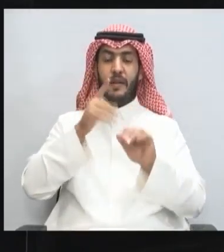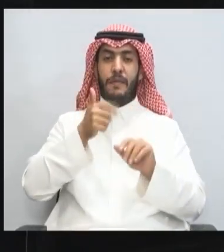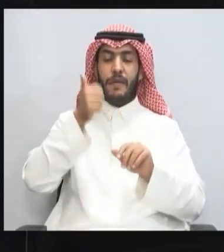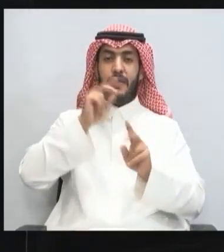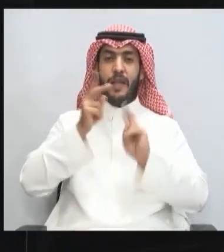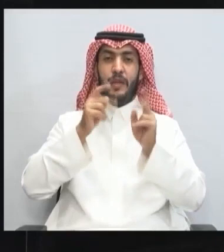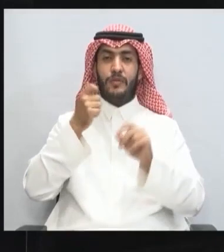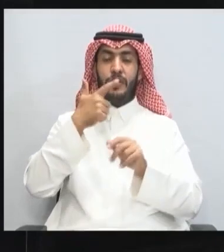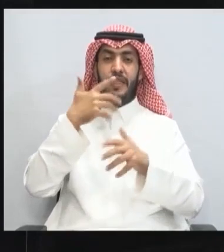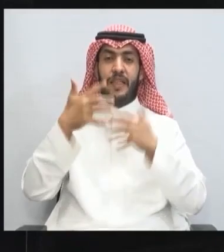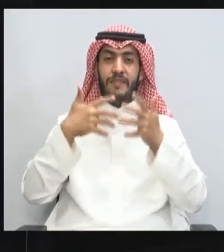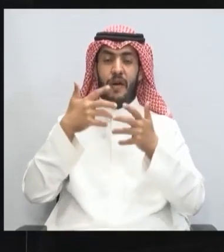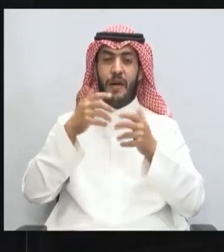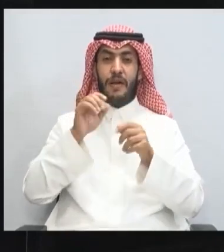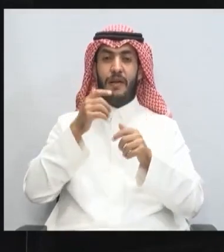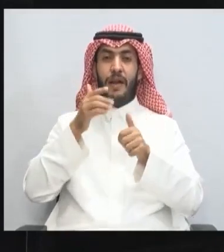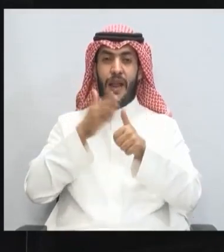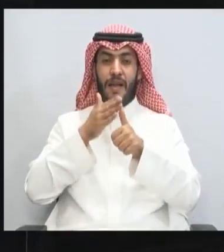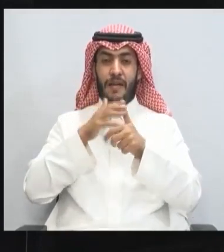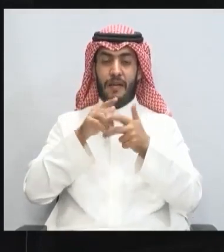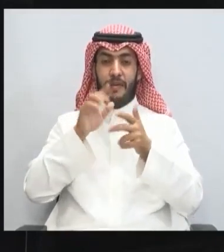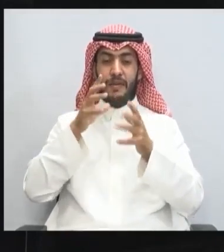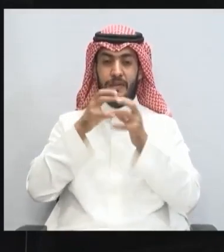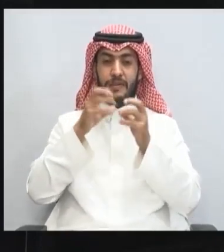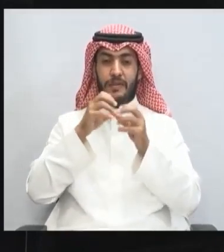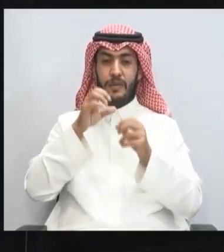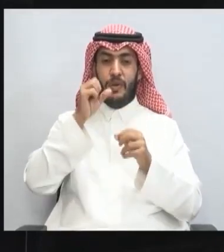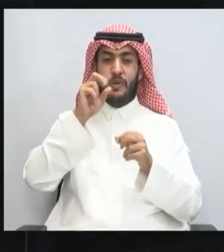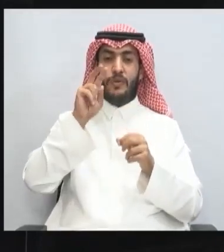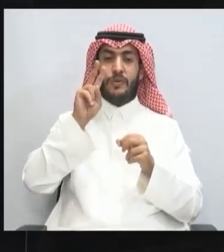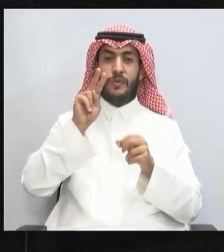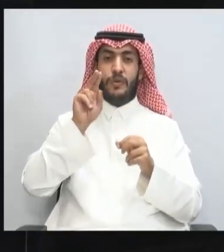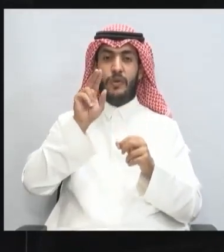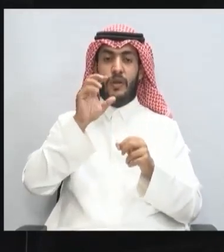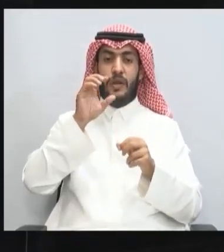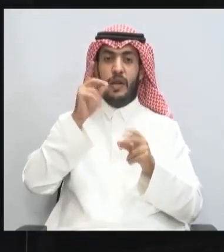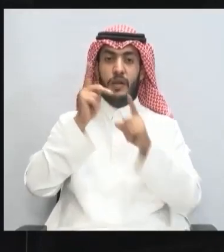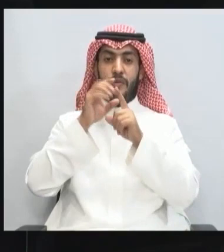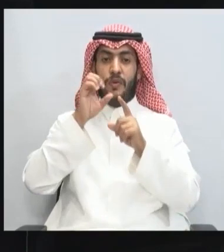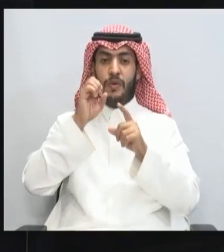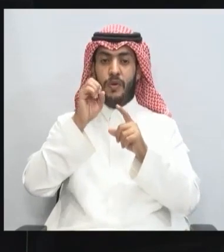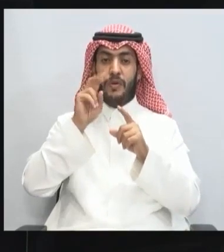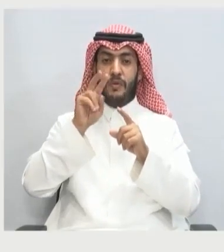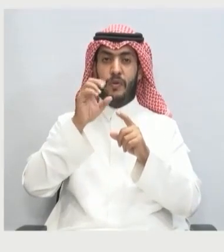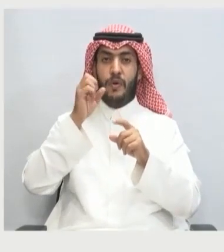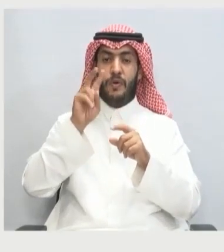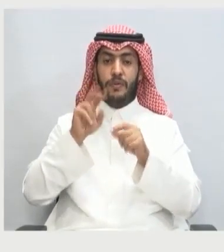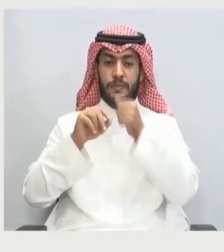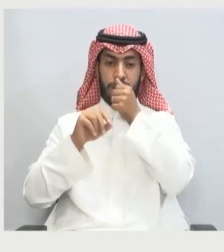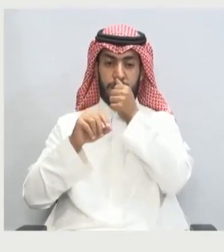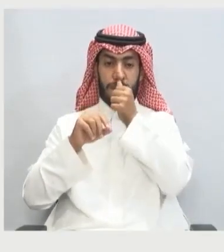تتغير سرعه التفاعل الابتدائيه لتحلل ال2 ا2 مع التغير في التركيز لاحظ هنا السرعه